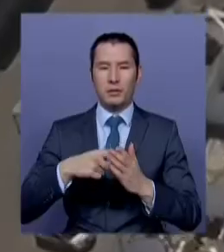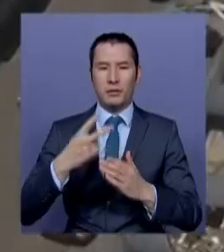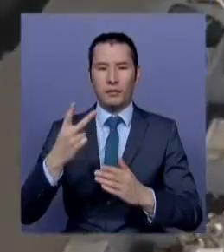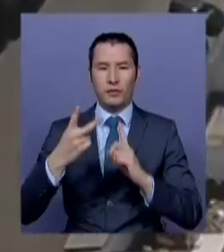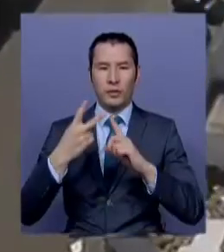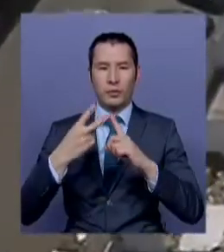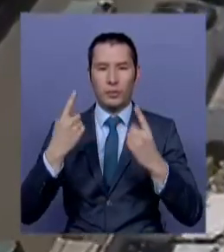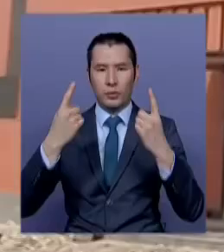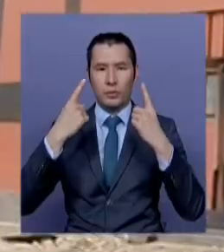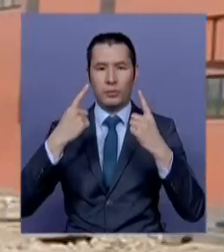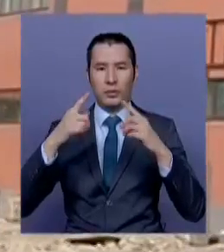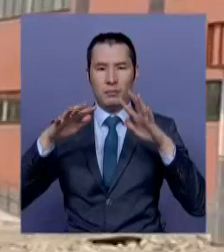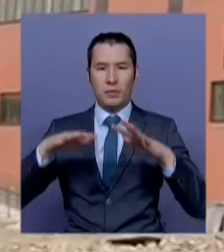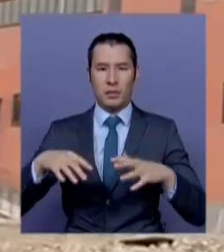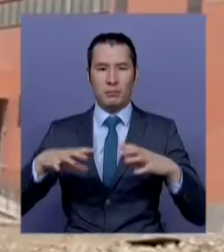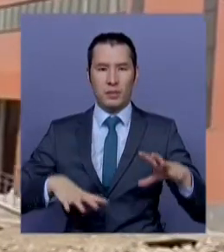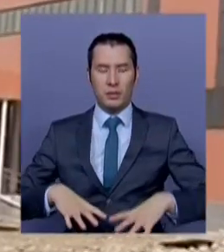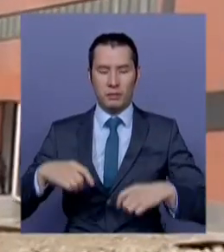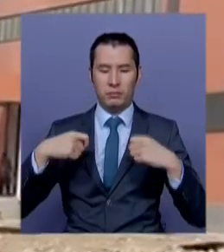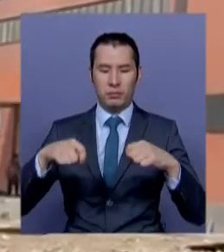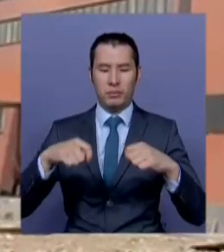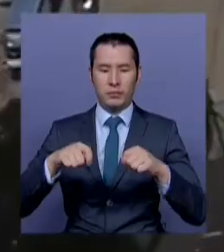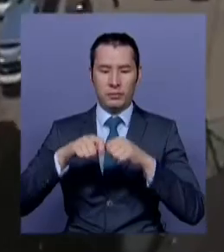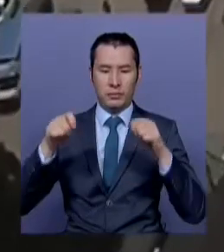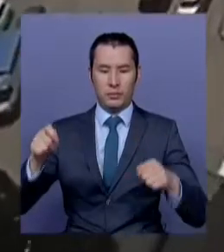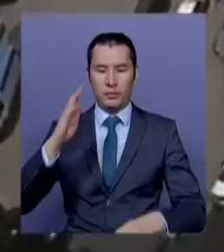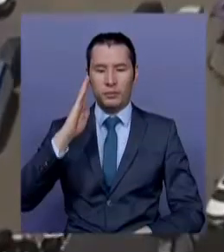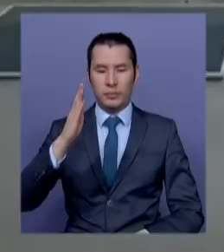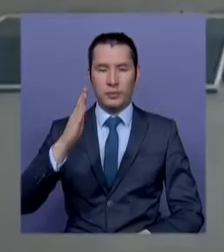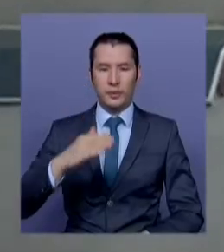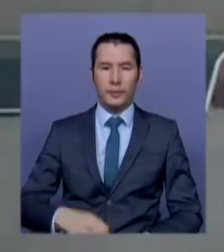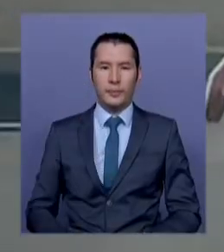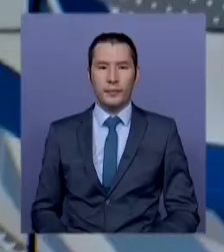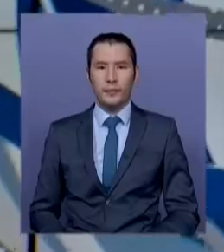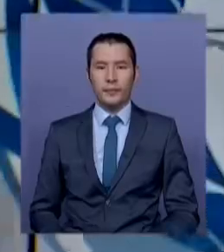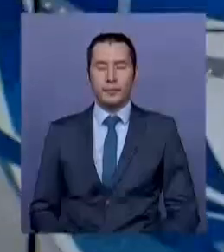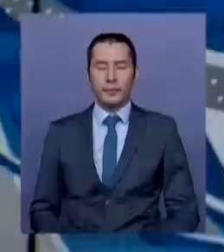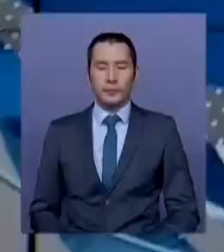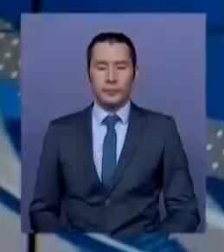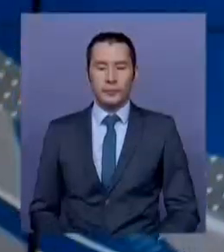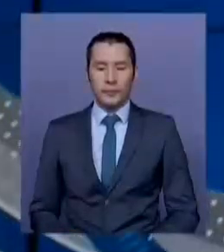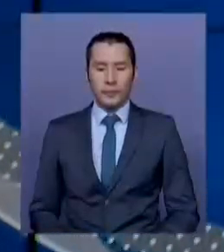Екінші жобада әрқайсысы 15,000 шаршы метрден 4 блокқа бөлінеді.